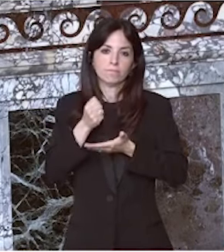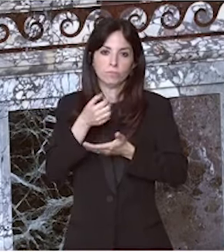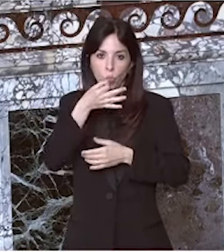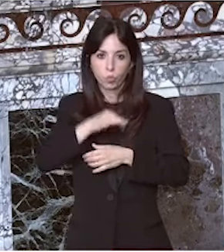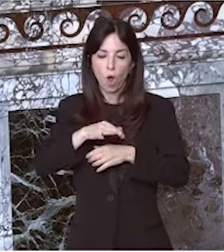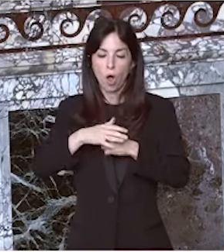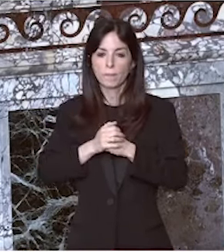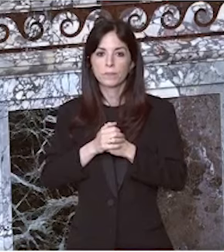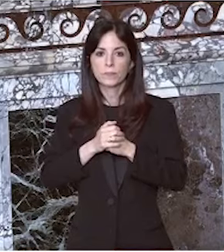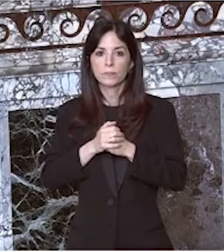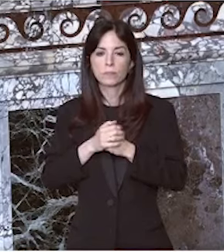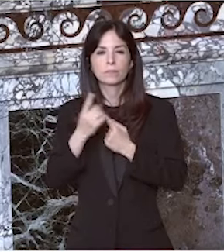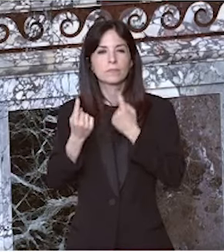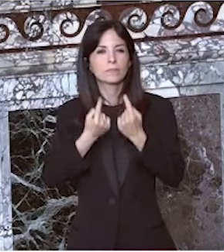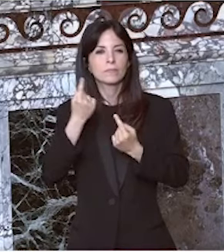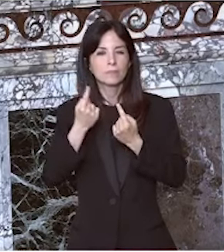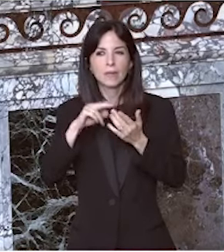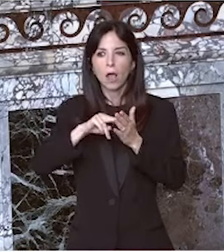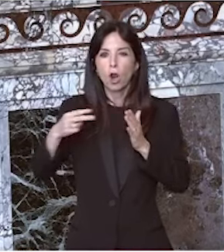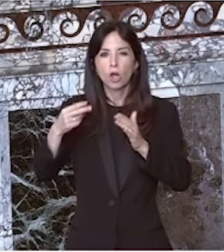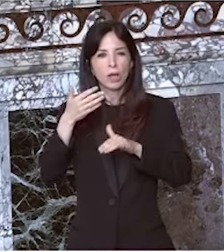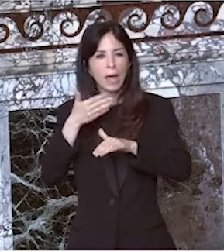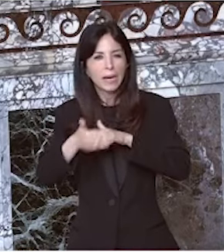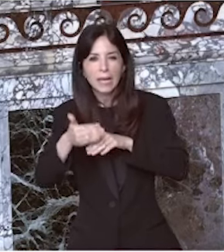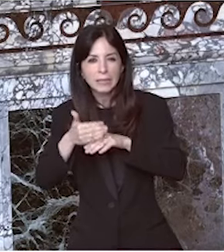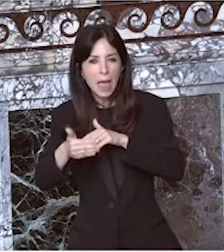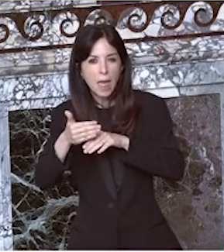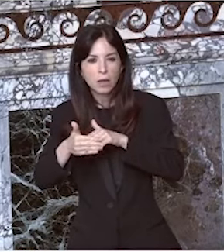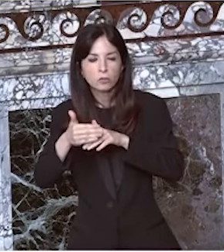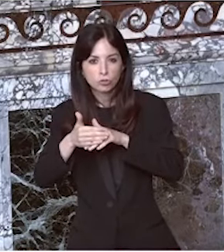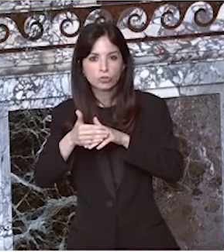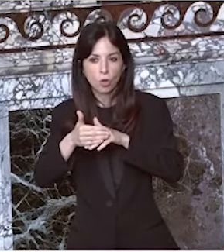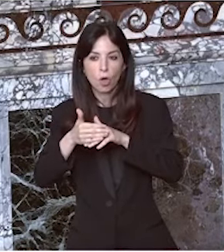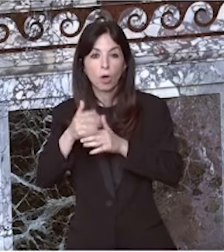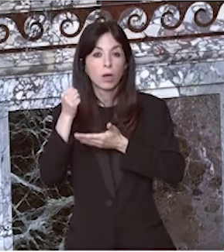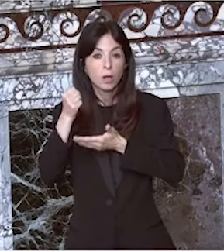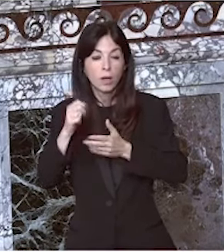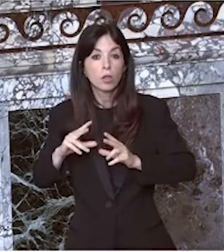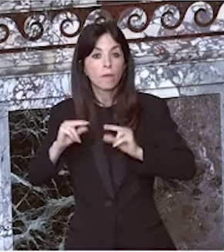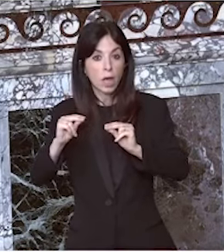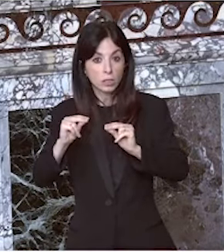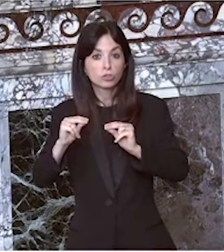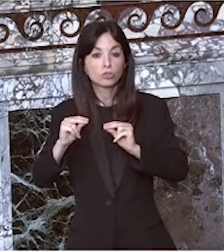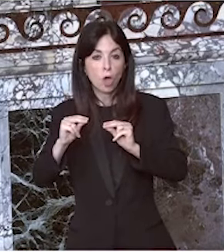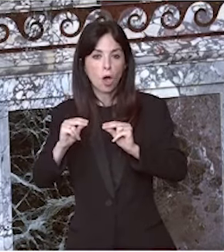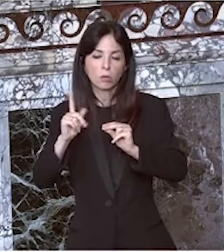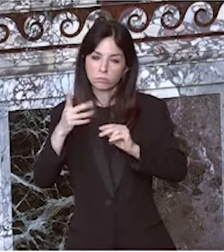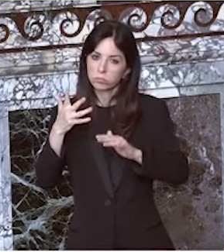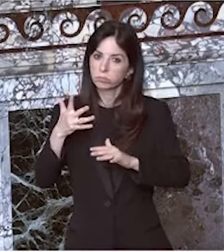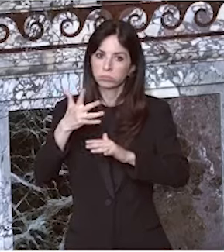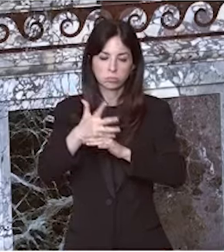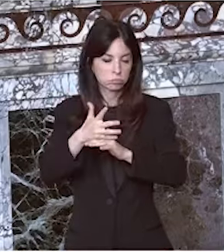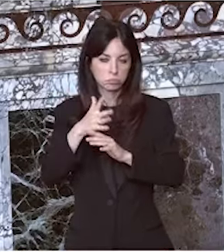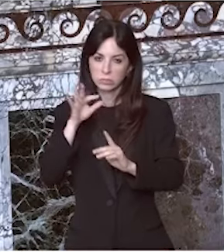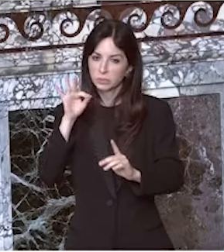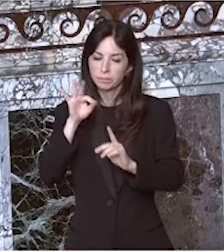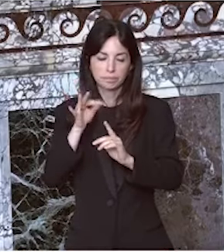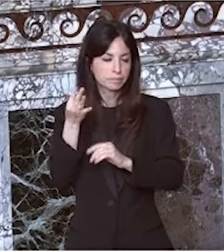Soprattutto in condizioni di ritardo tecnologico, le esternalità positive dell'investimento in innovazione giustificano interventi pubblici